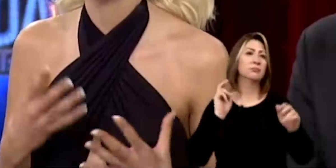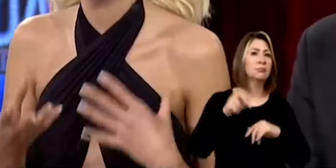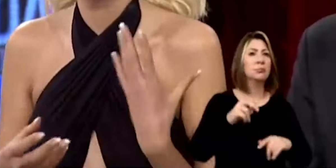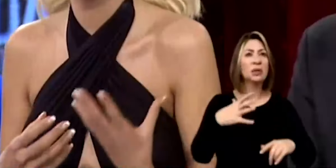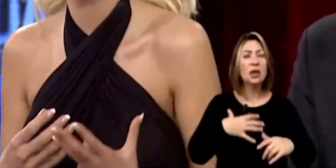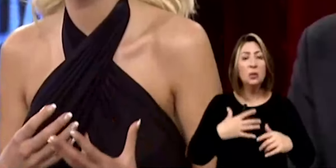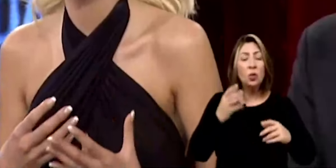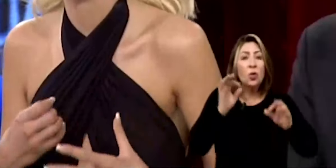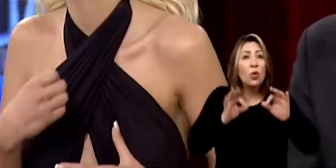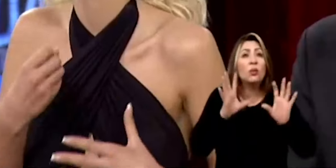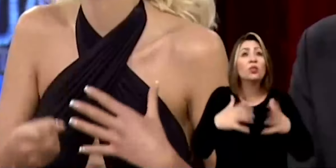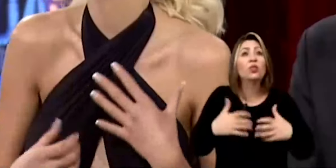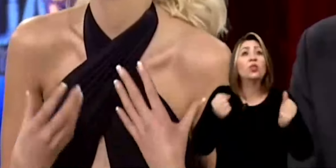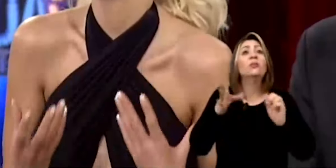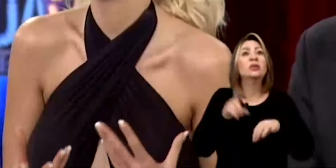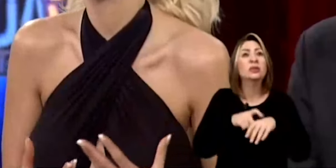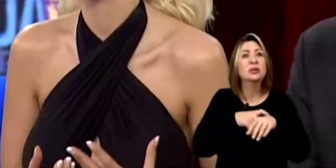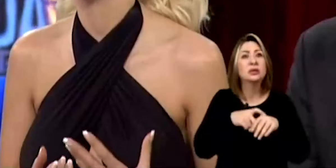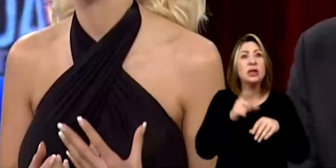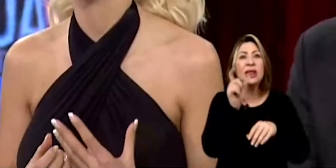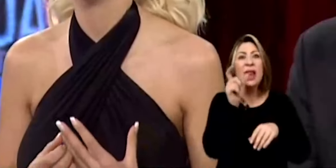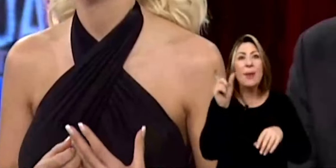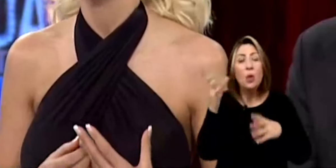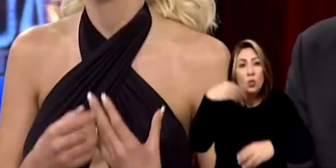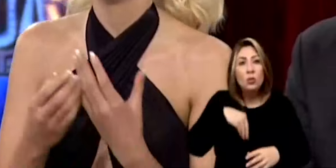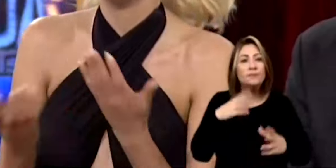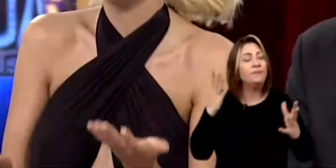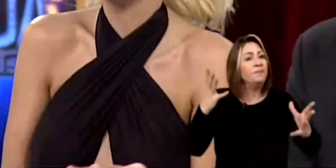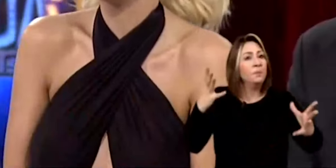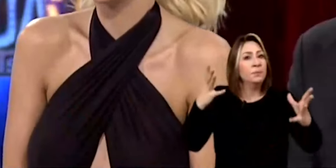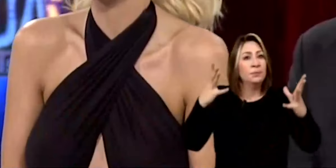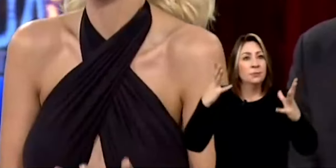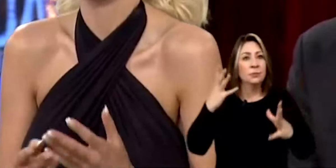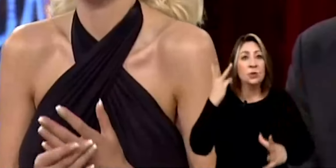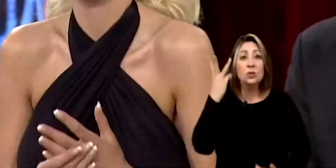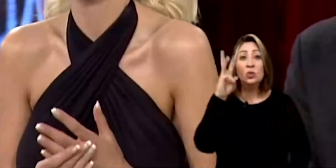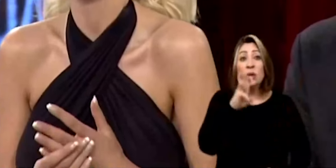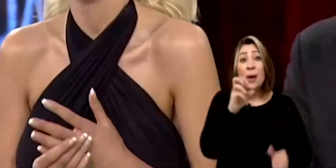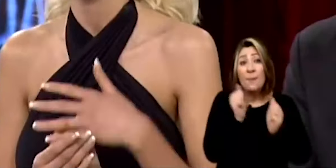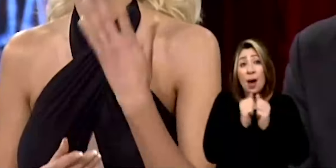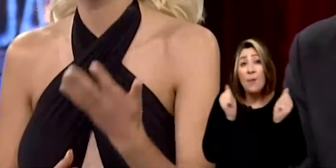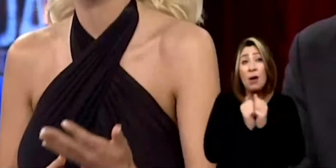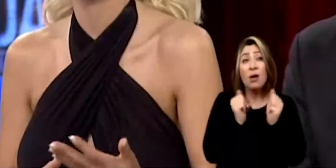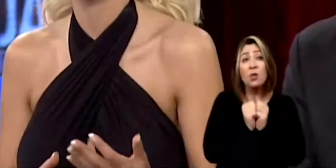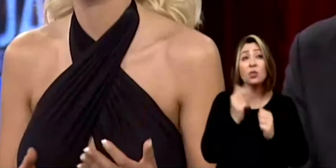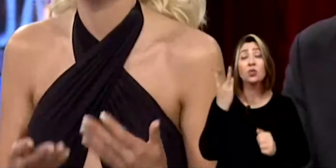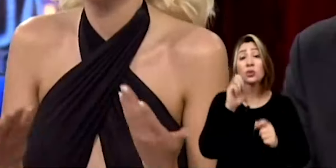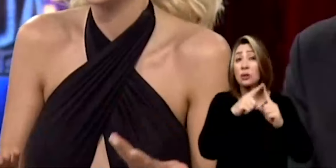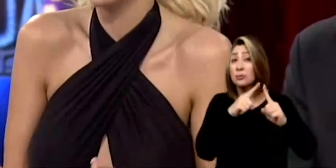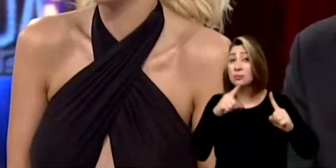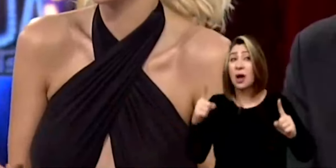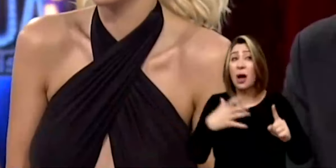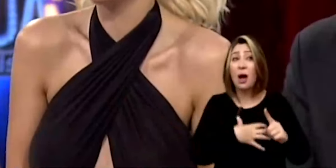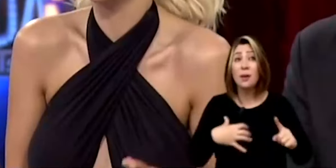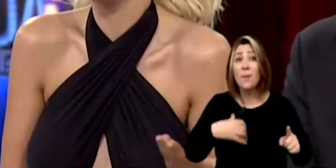anda kendimizi kontrol edemiyoruz. Sinirden kelimeleri bile yutabiliyoruz o an. Ve 3 ay boyunca beraberdik. 3 ay süresince